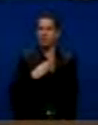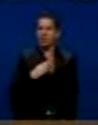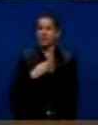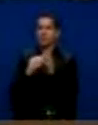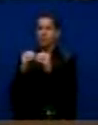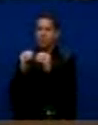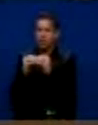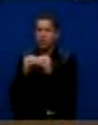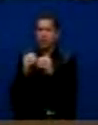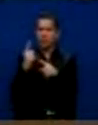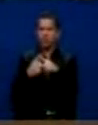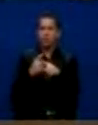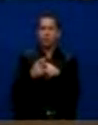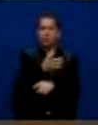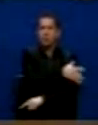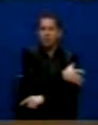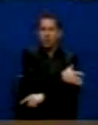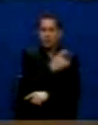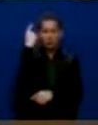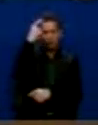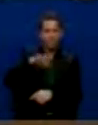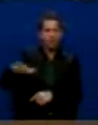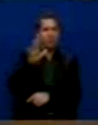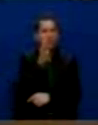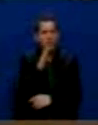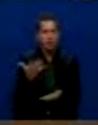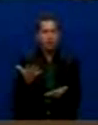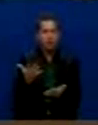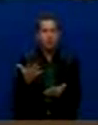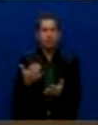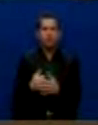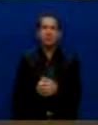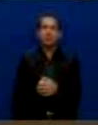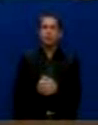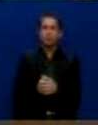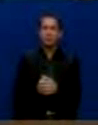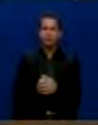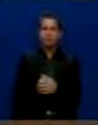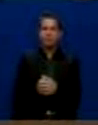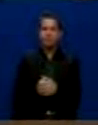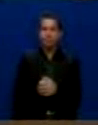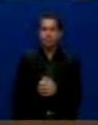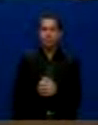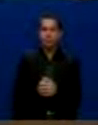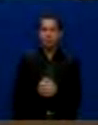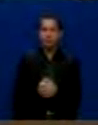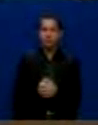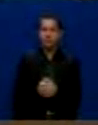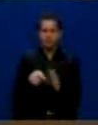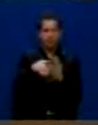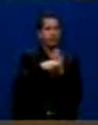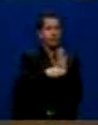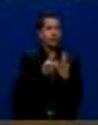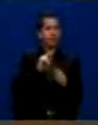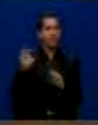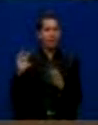e ushtrisë qlindore kombëtare të organizuar nga shqiptarët në Maqedoni? dispozitat tjera të ligjit, veçanërisht neni 3,